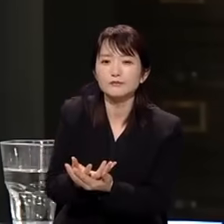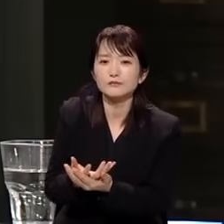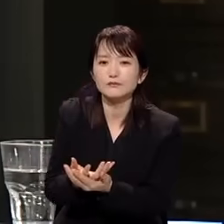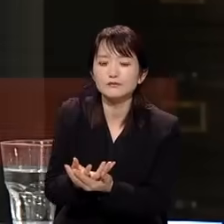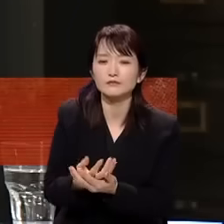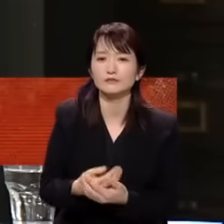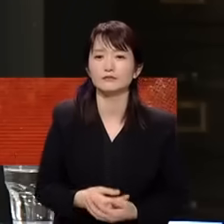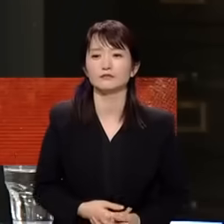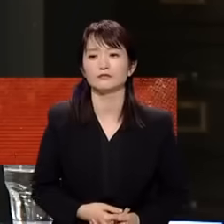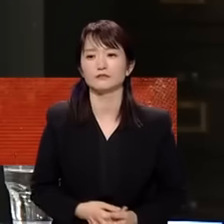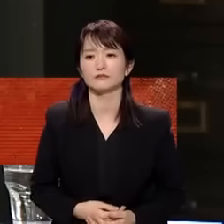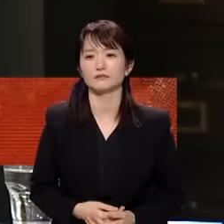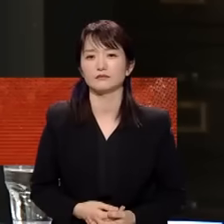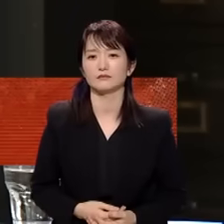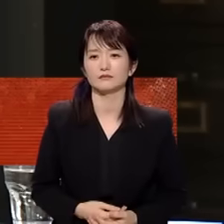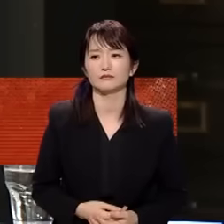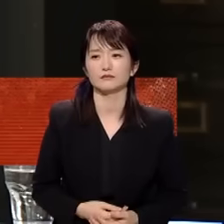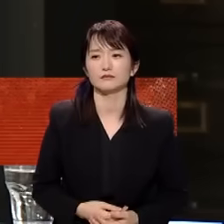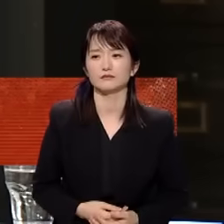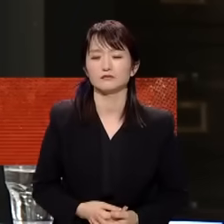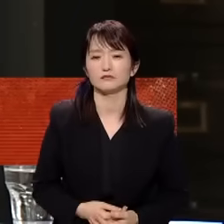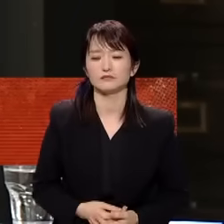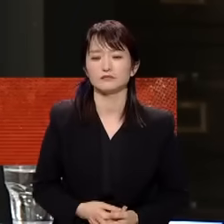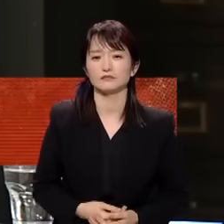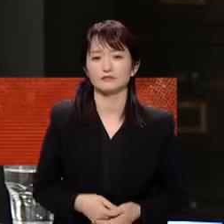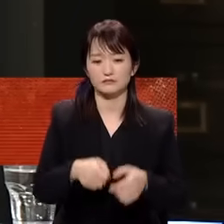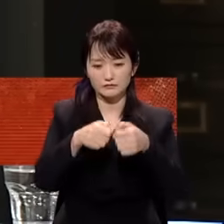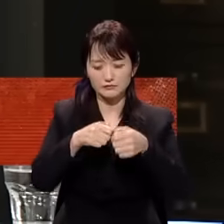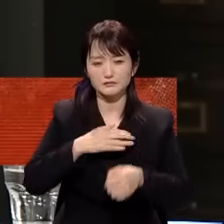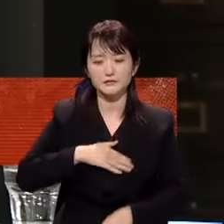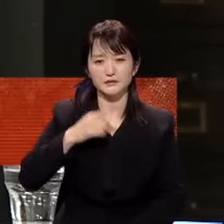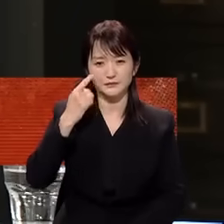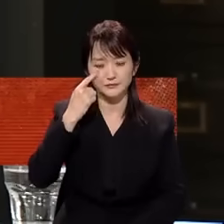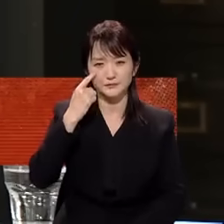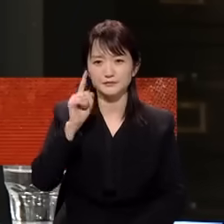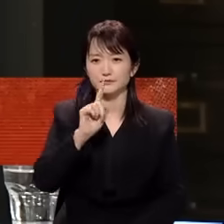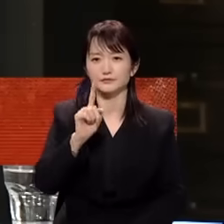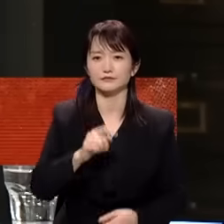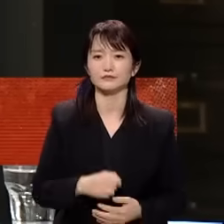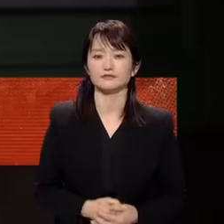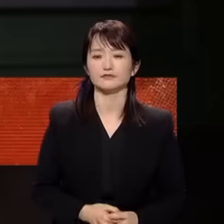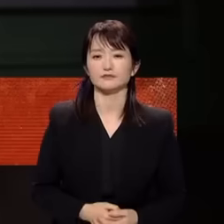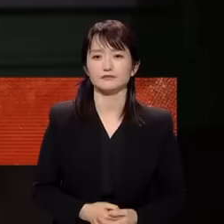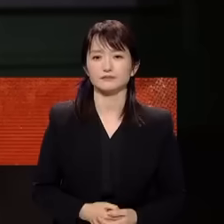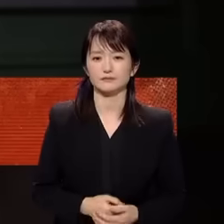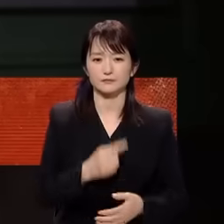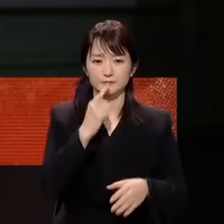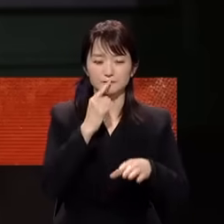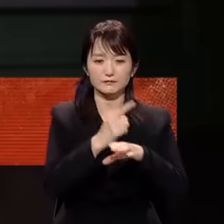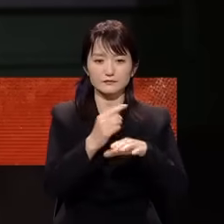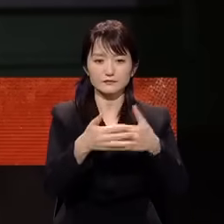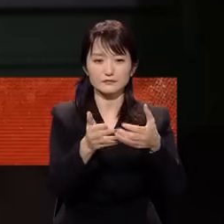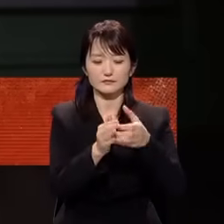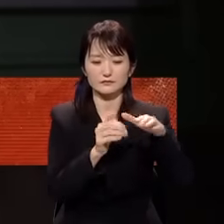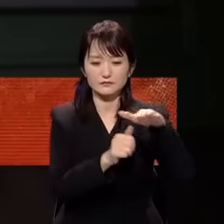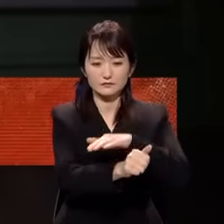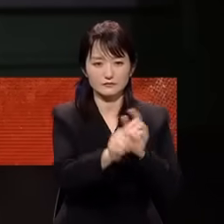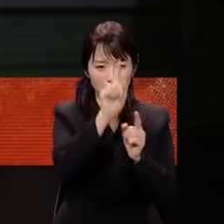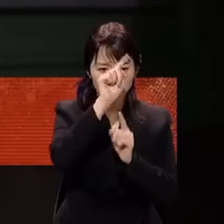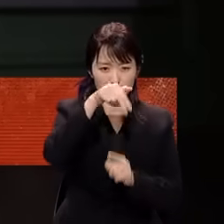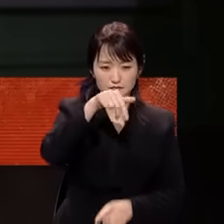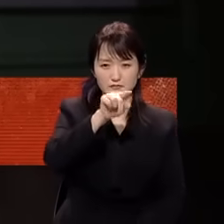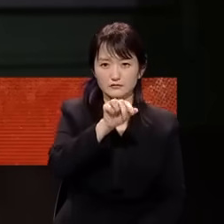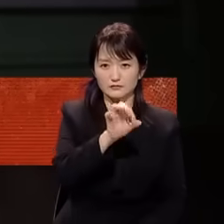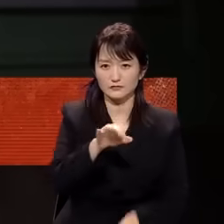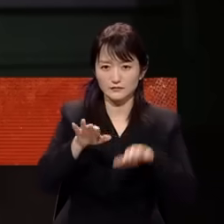텐데 아, 일단 하나씩 좀 짚어보죠. 피습을 당했습니다. 네, 그렇습니다. 더불어민주당 이재명 대표가 오늘 오전